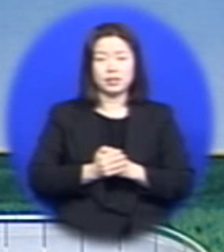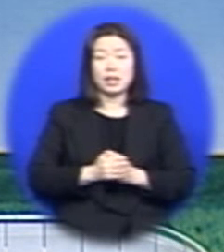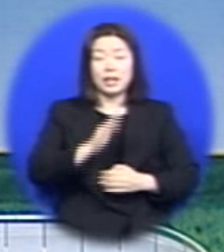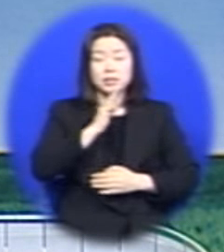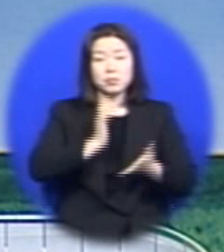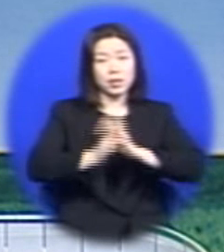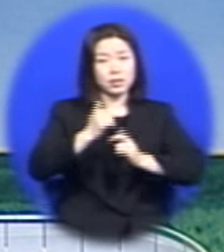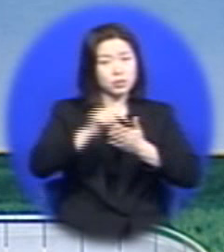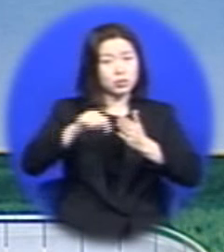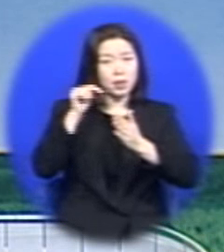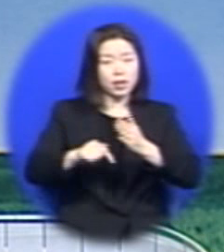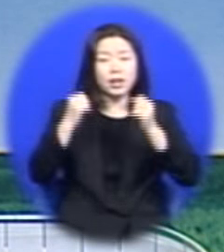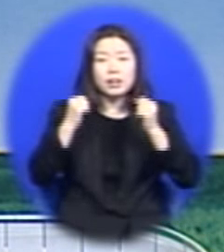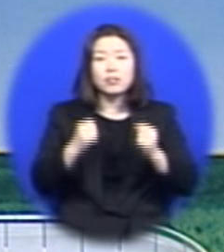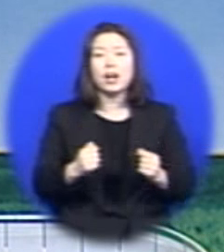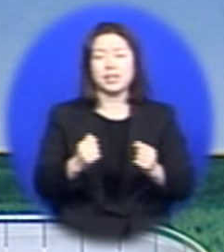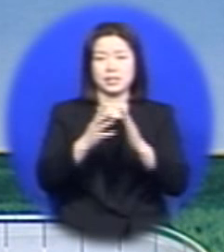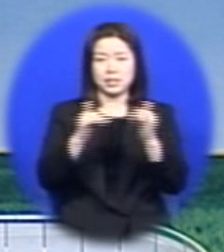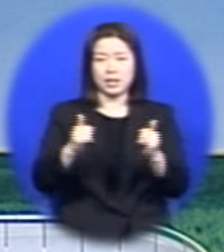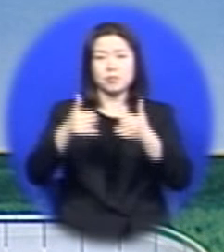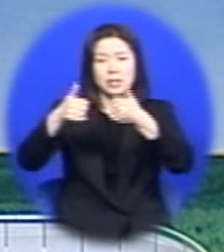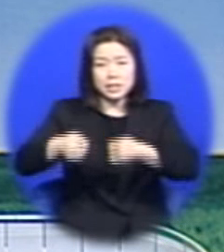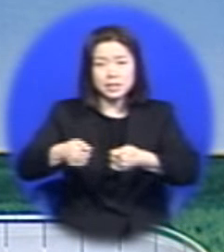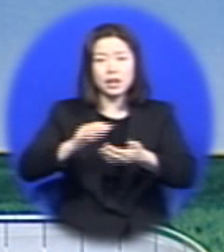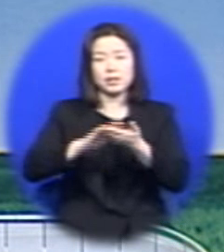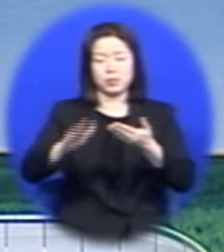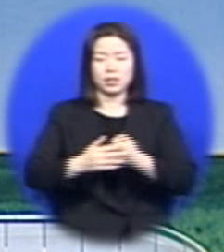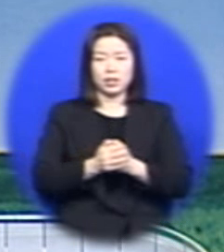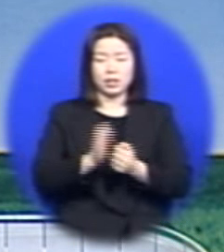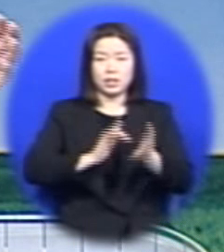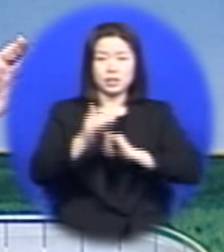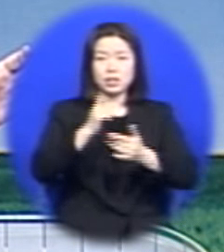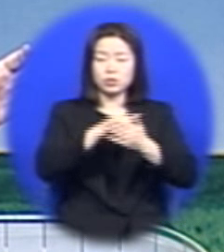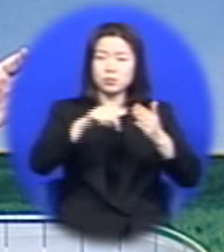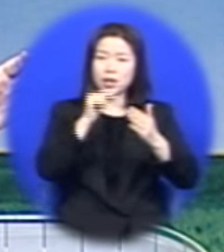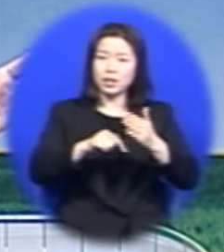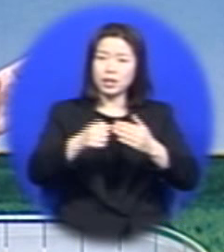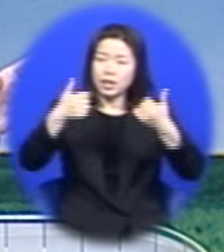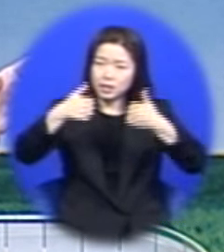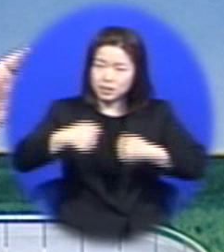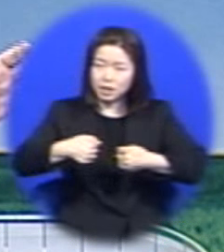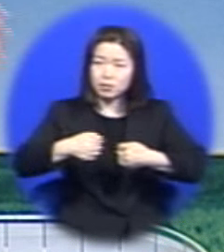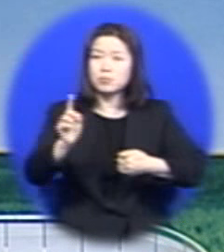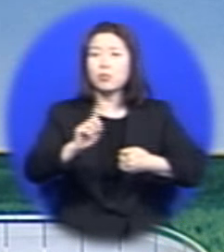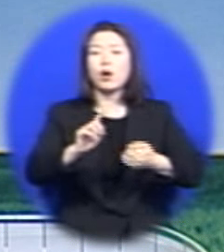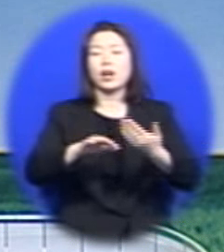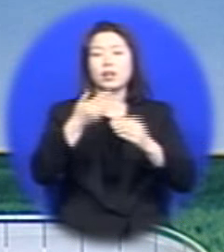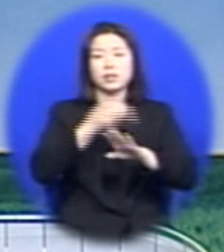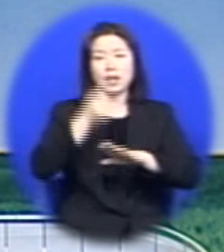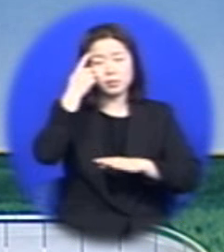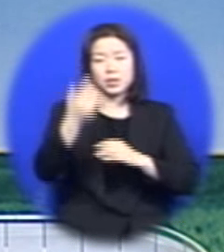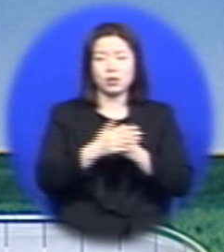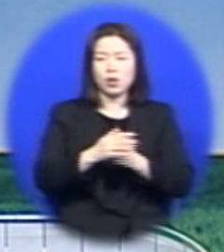정말 예수님 안에 거하는 자의 인사입니다. 예수님 안에 거하는 자의 인사는 뭐가 다르지요? 도무지 인사할